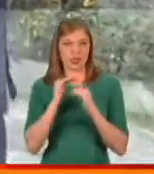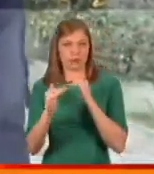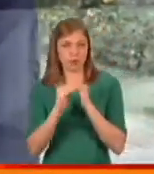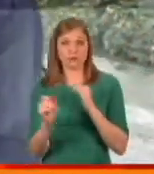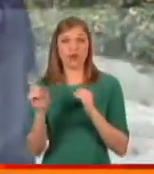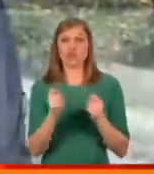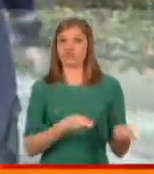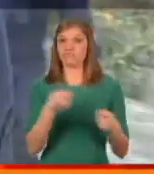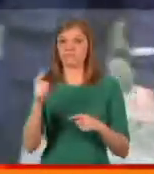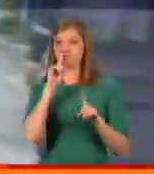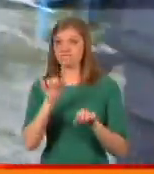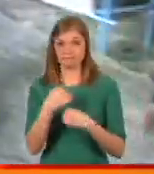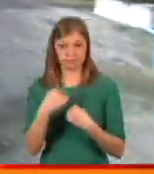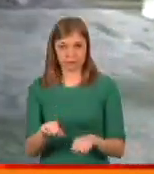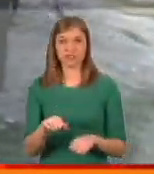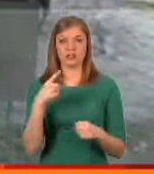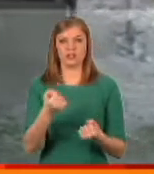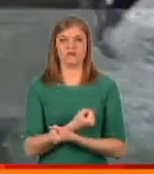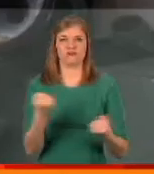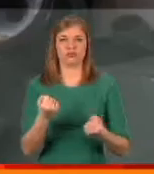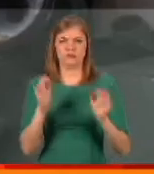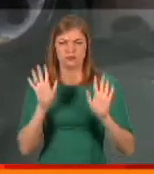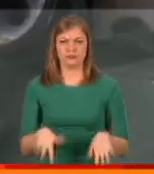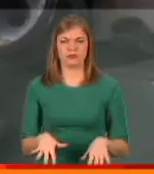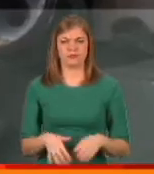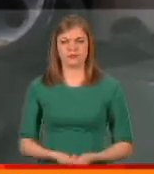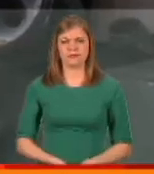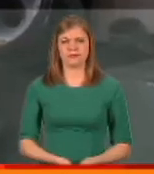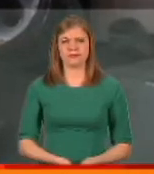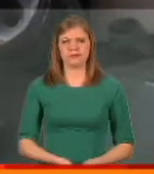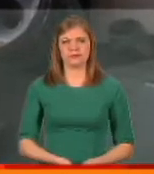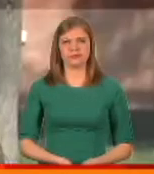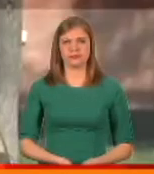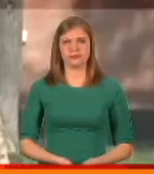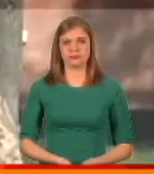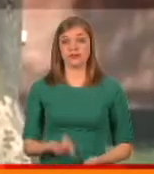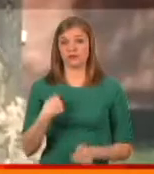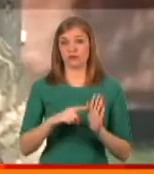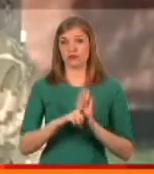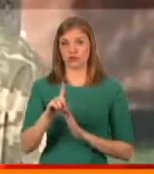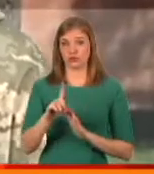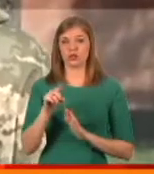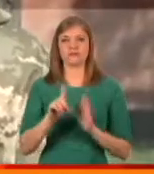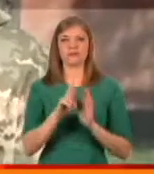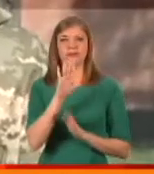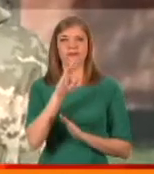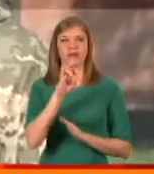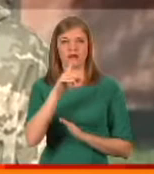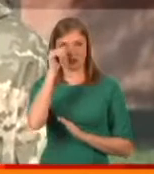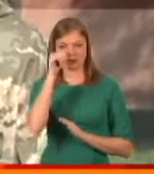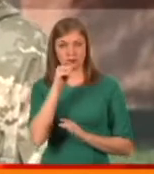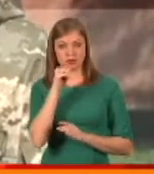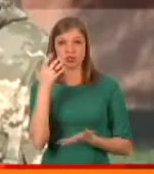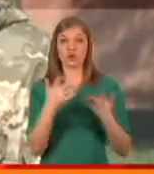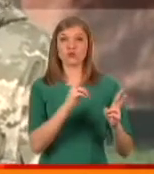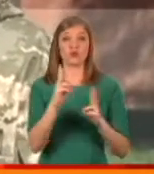що транспортувати небезпечно, висаджують в повітря просто на місці. Ми почали цю роботу з квітня місяця.